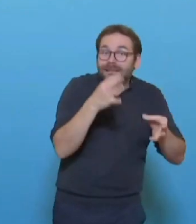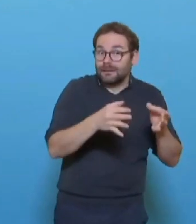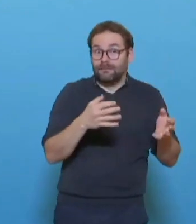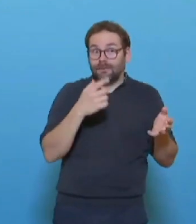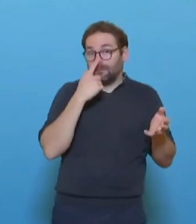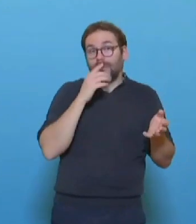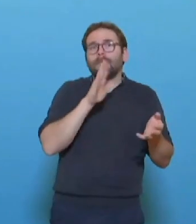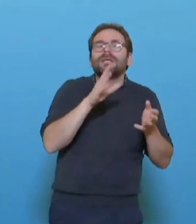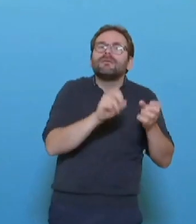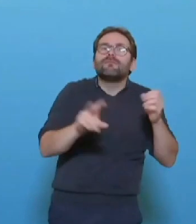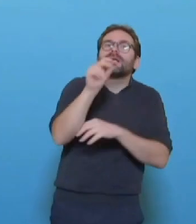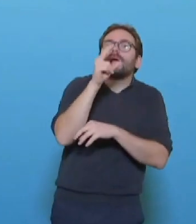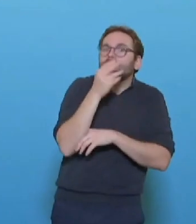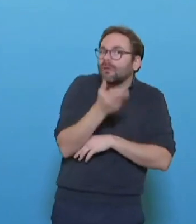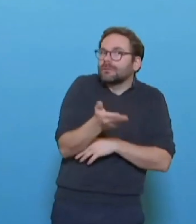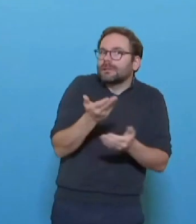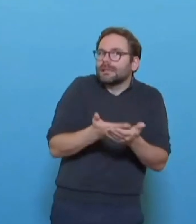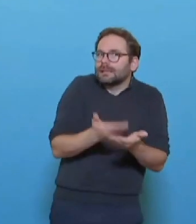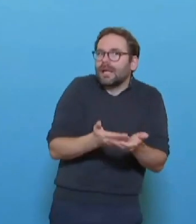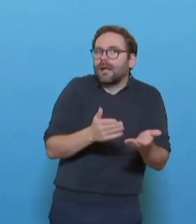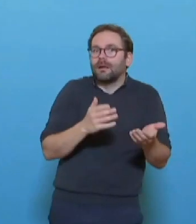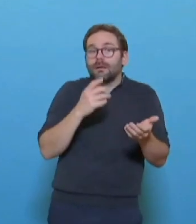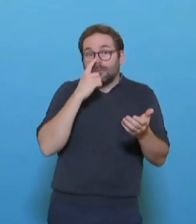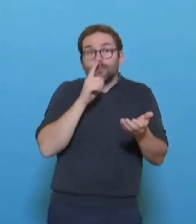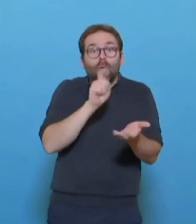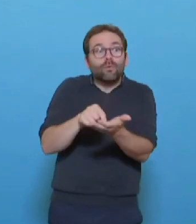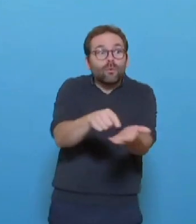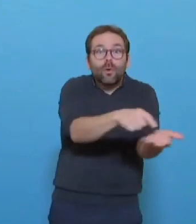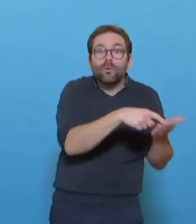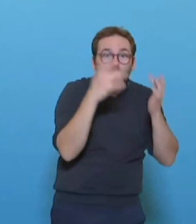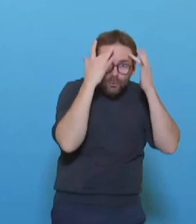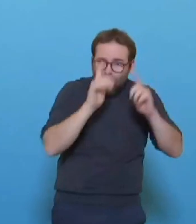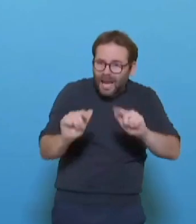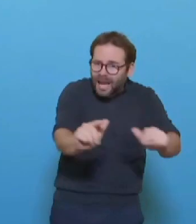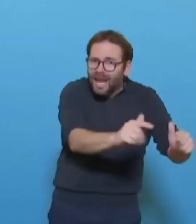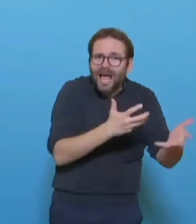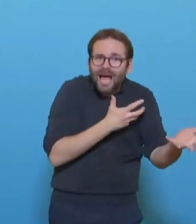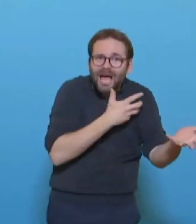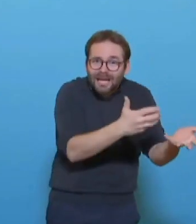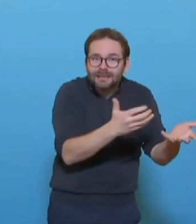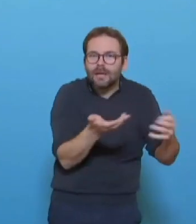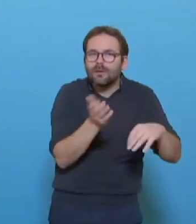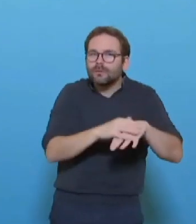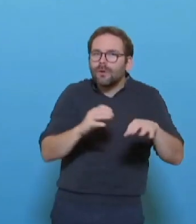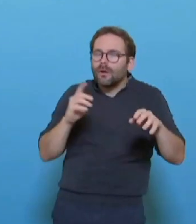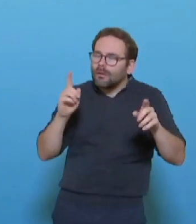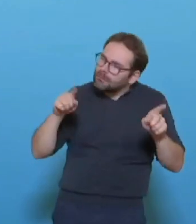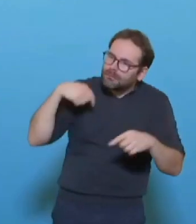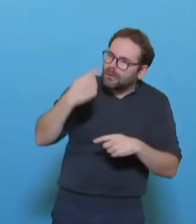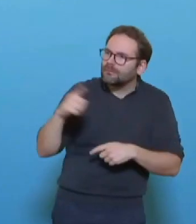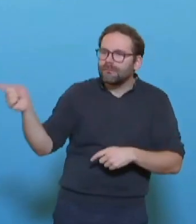c'est le voyage à Nantes que nous proposons aux Nantais avec tous nos lieux culturels, et qui, le lendemain, sabre